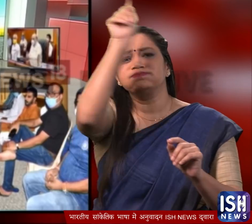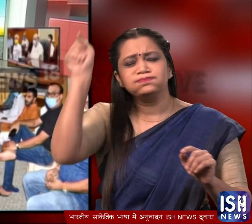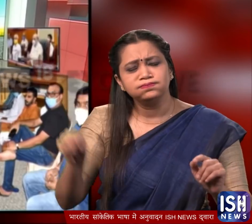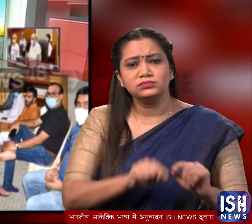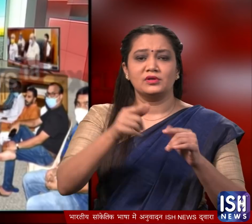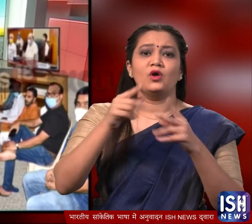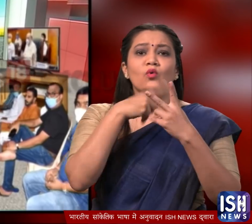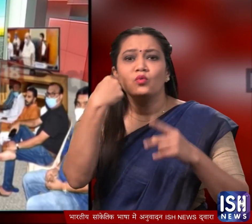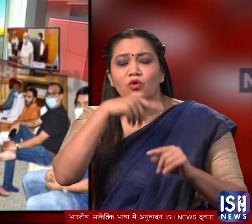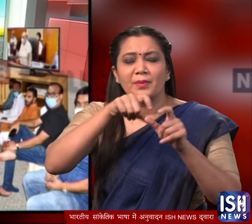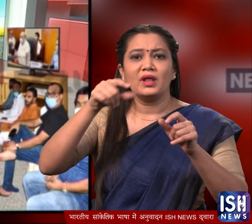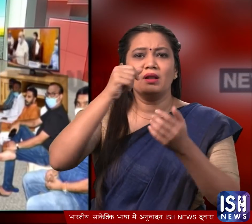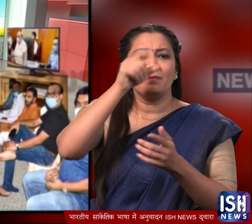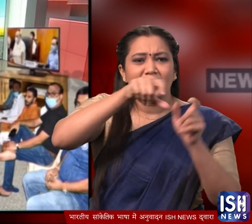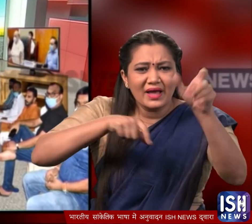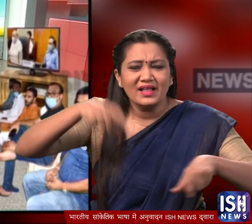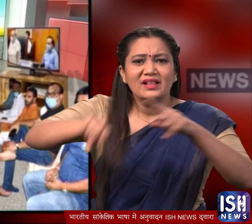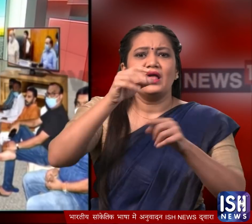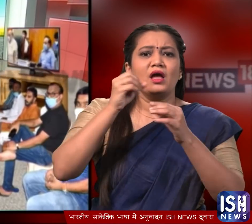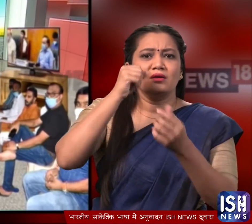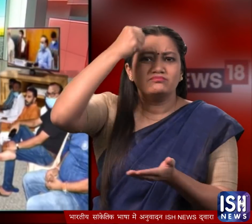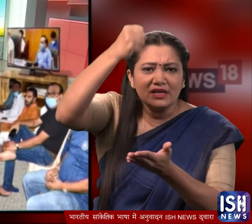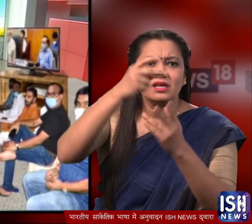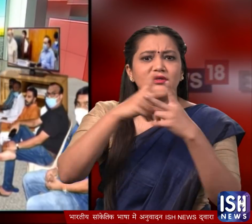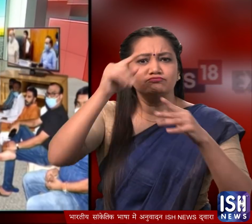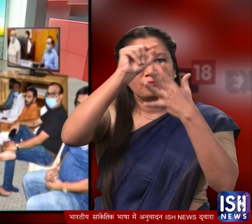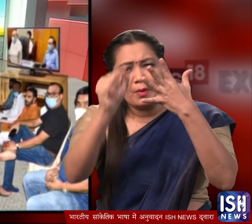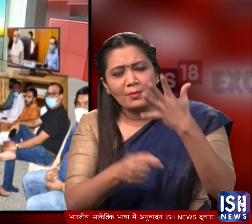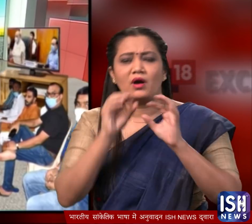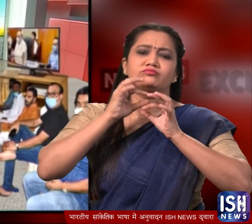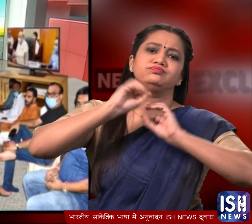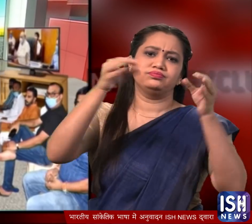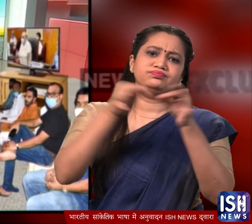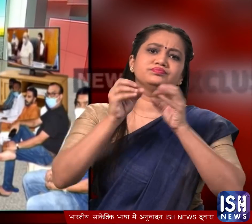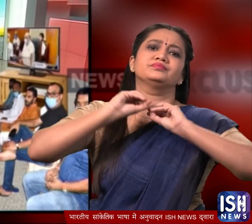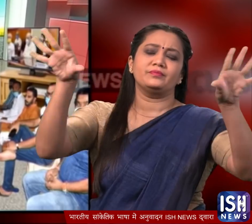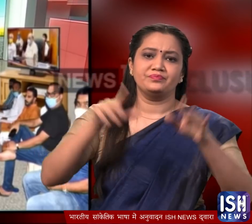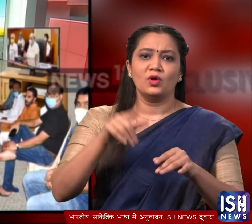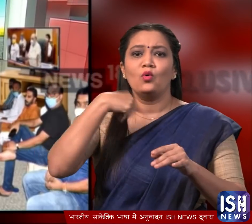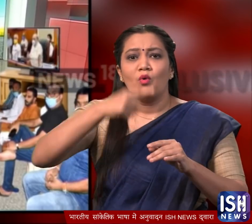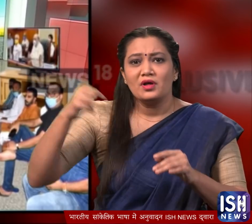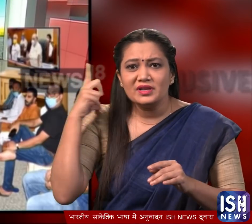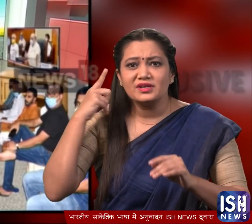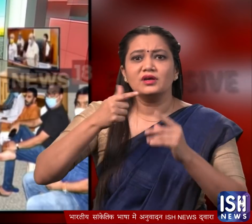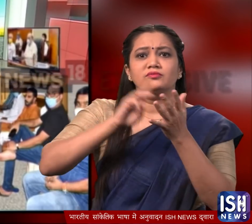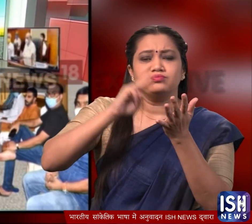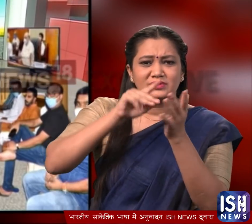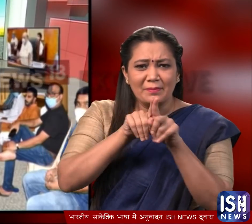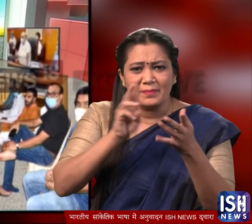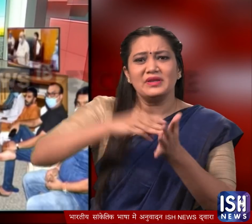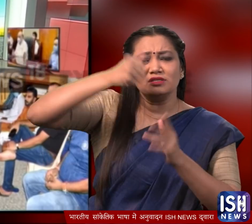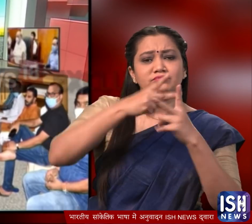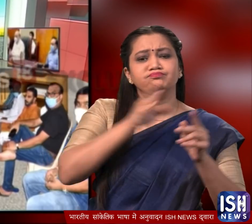जाएगा, जिसके तहत देश के लोगों को बजट की खासियत बताई जाएगी। इसके लिए बीजेपी के बड़े नेता और केंद्रीय मंत्री राज्यों